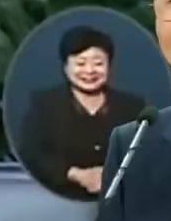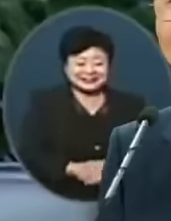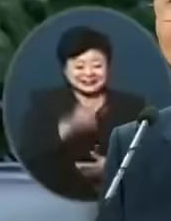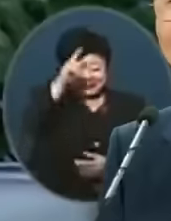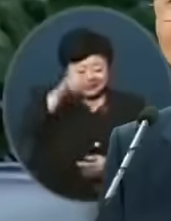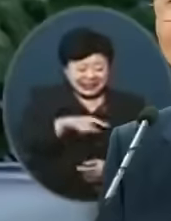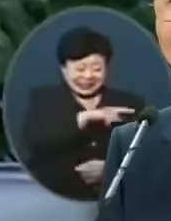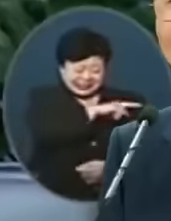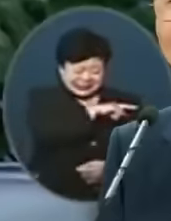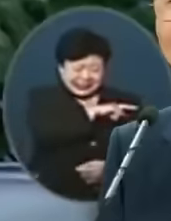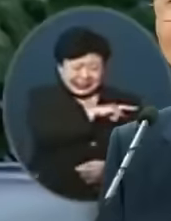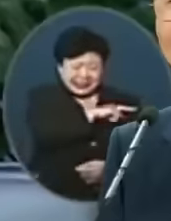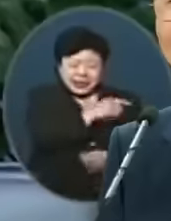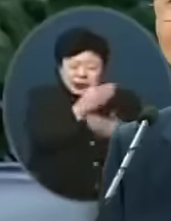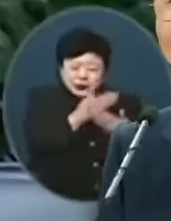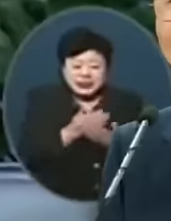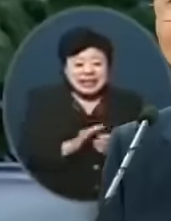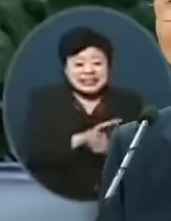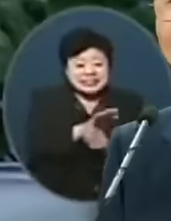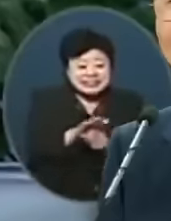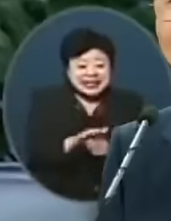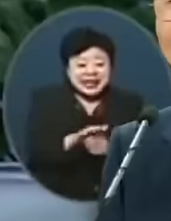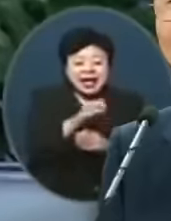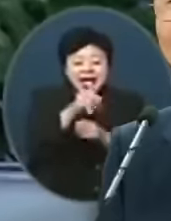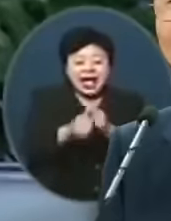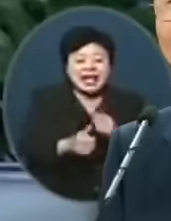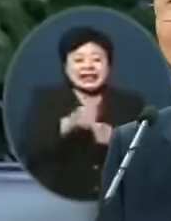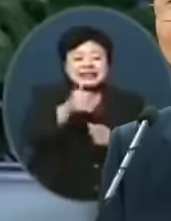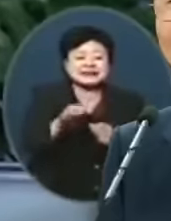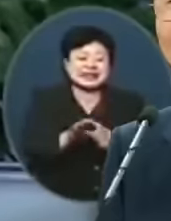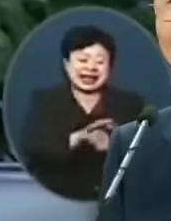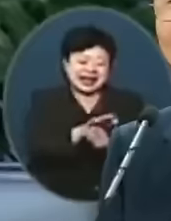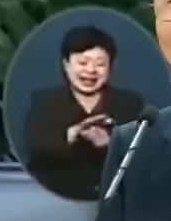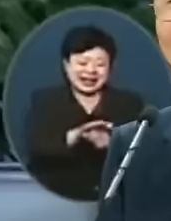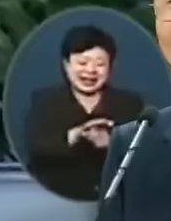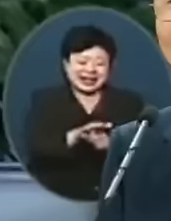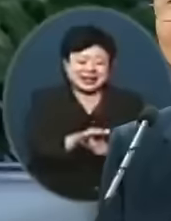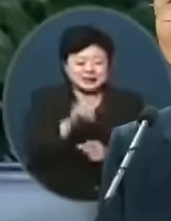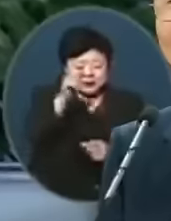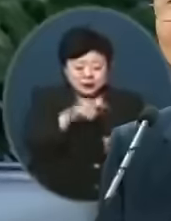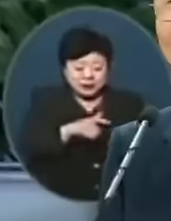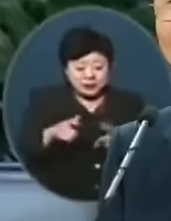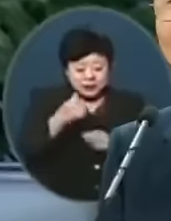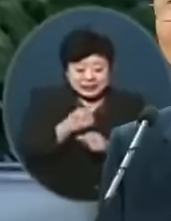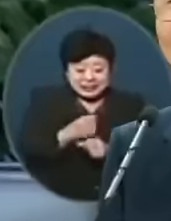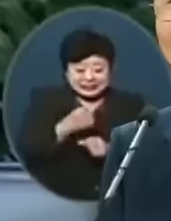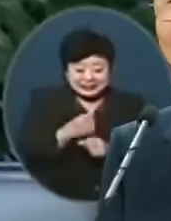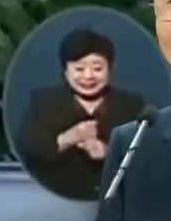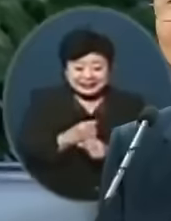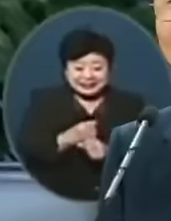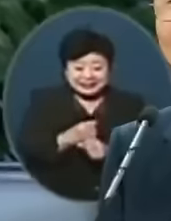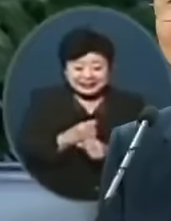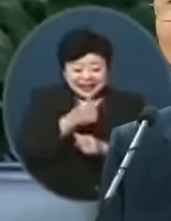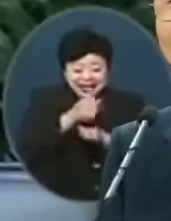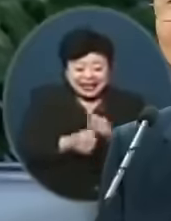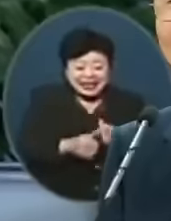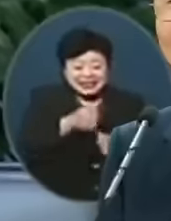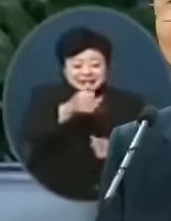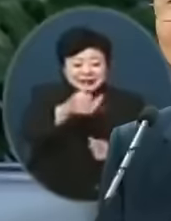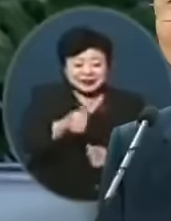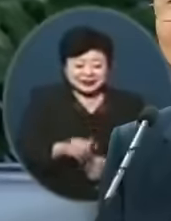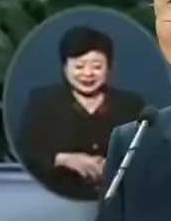제일의 귀중한 사랑은 하나님의 사랑인 것입니다. 우주와 만물을 지으신